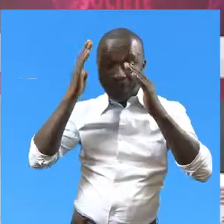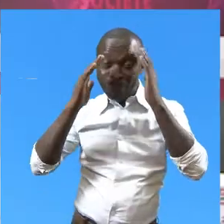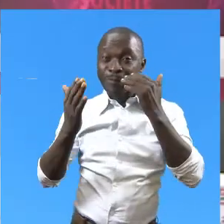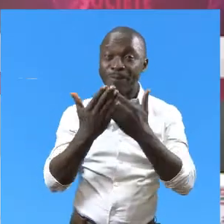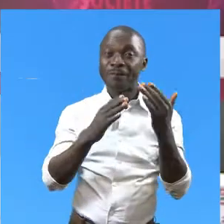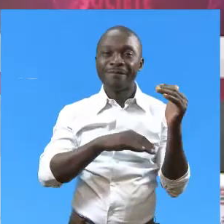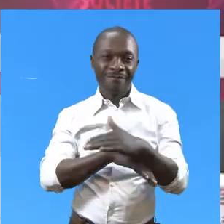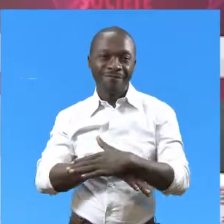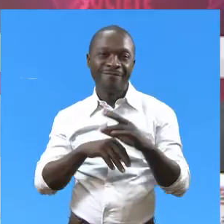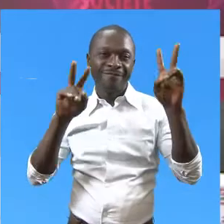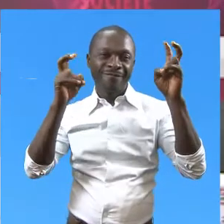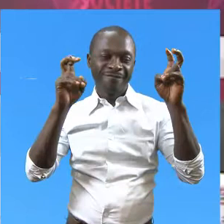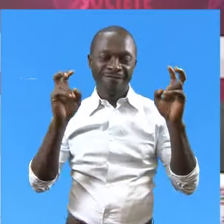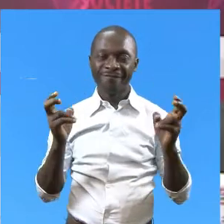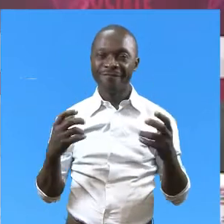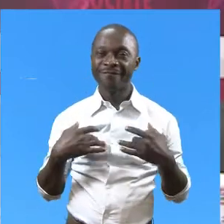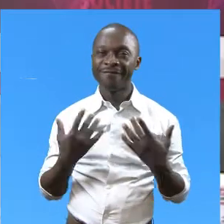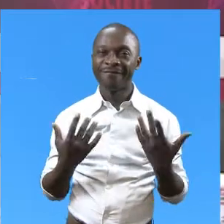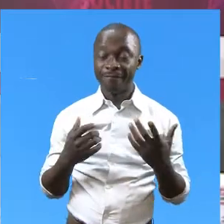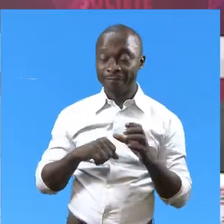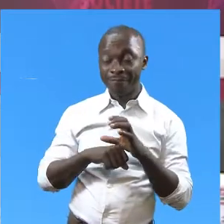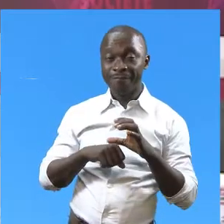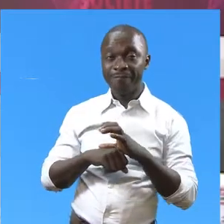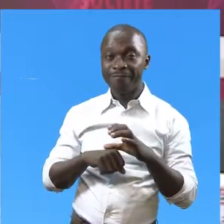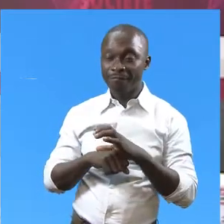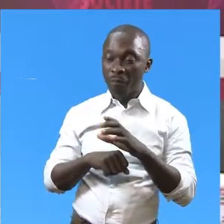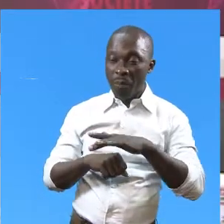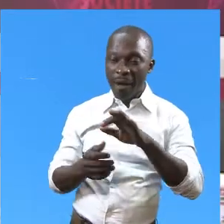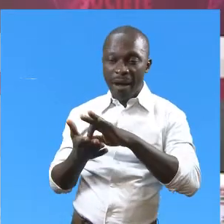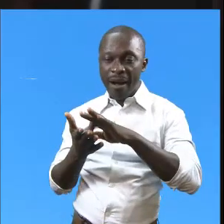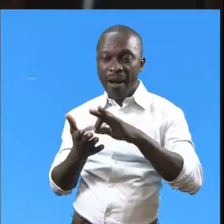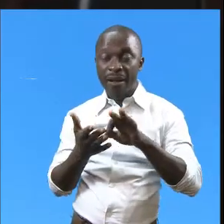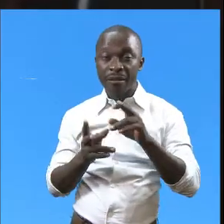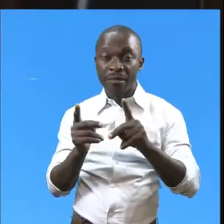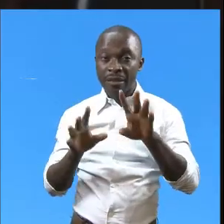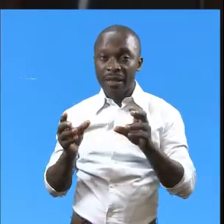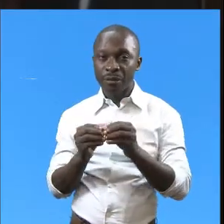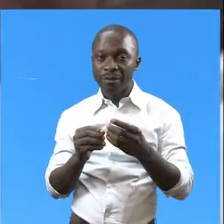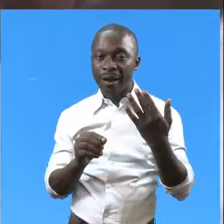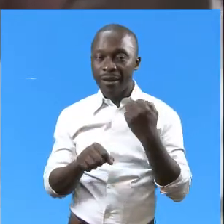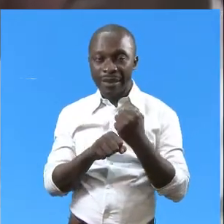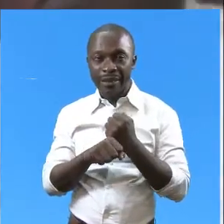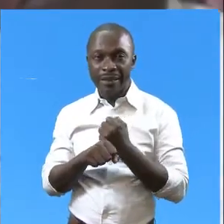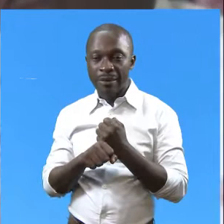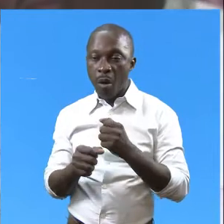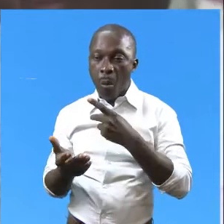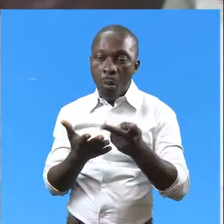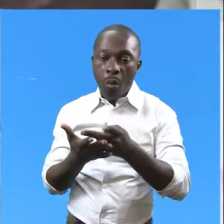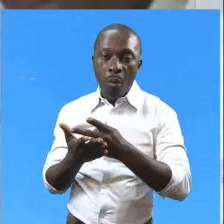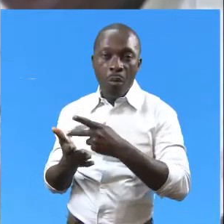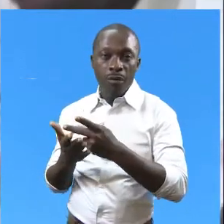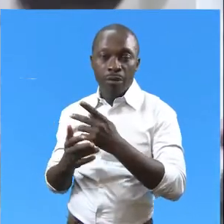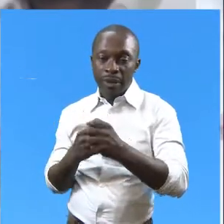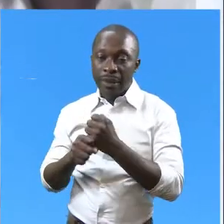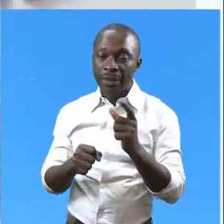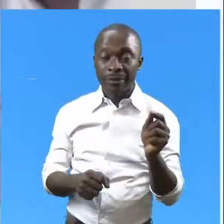Madame, monsieur, bonsoir. Les titres de ce 20h. Cameroun, le pays n'enregistre que 270 000 emplois perdus au cours de